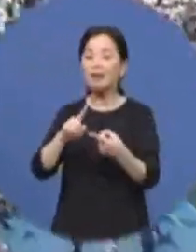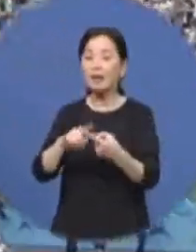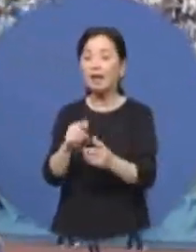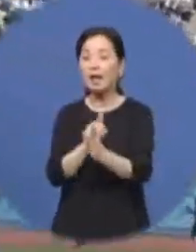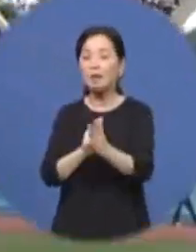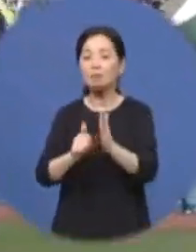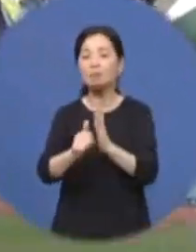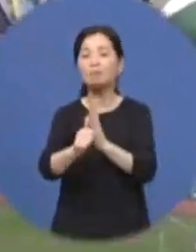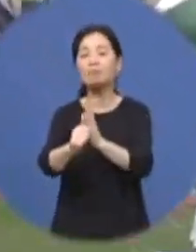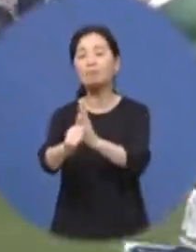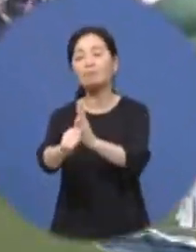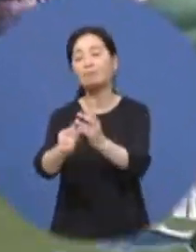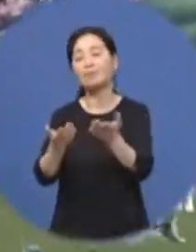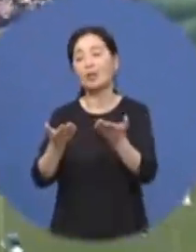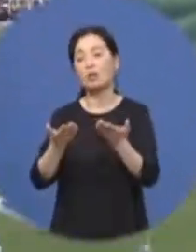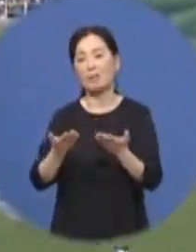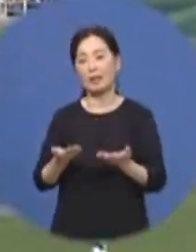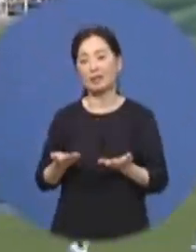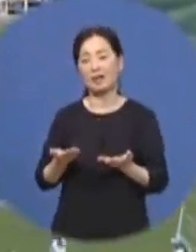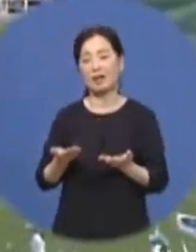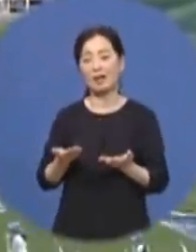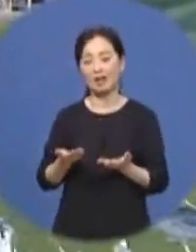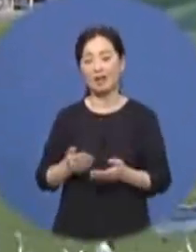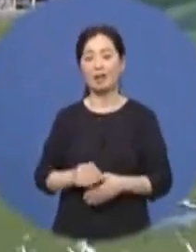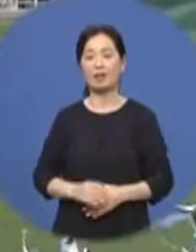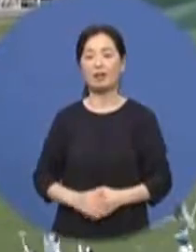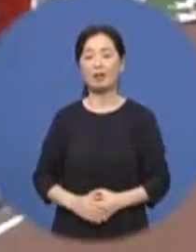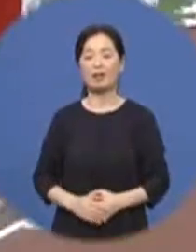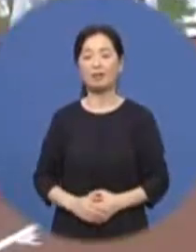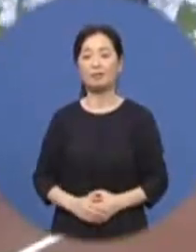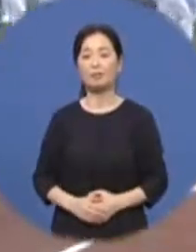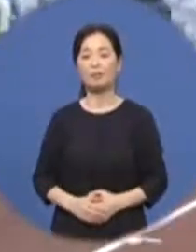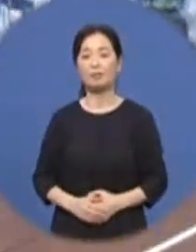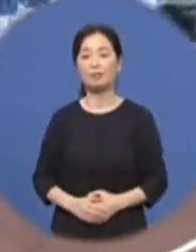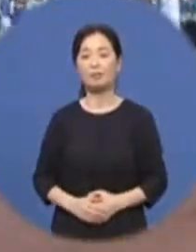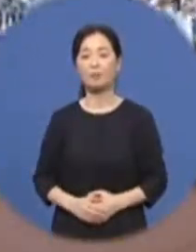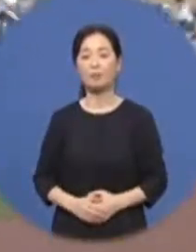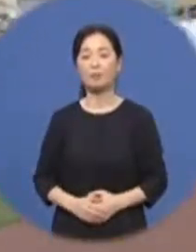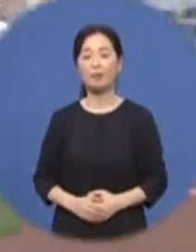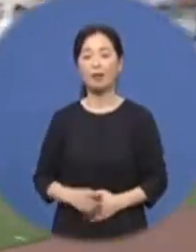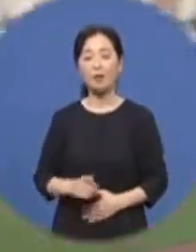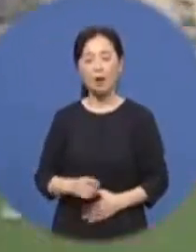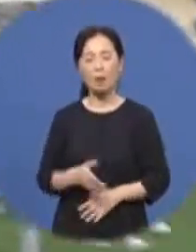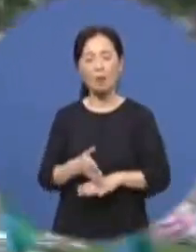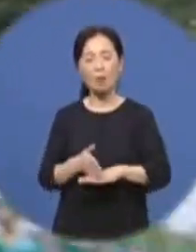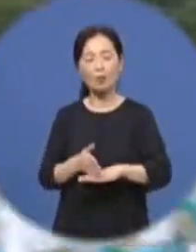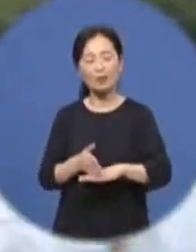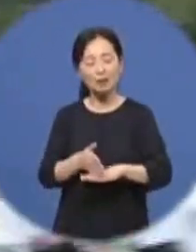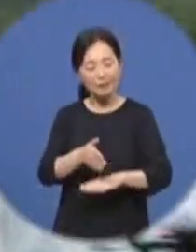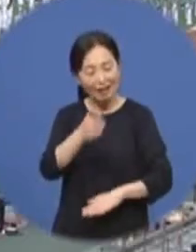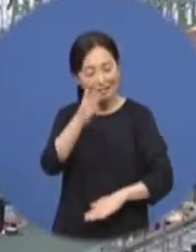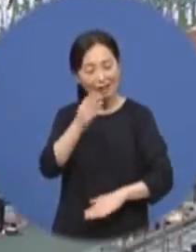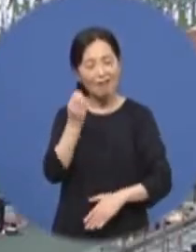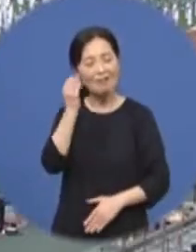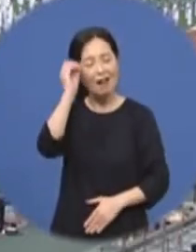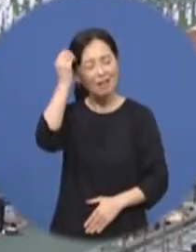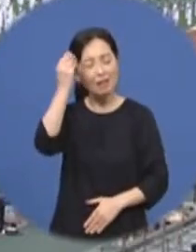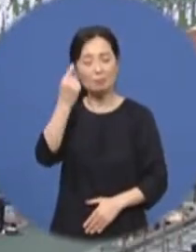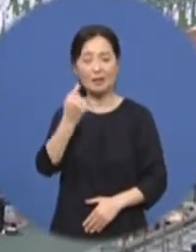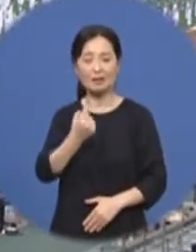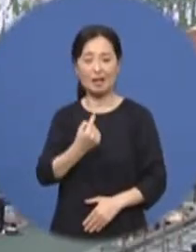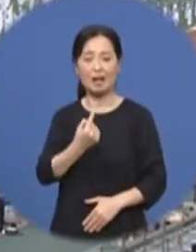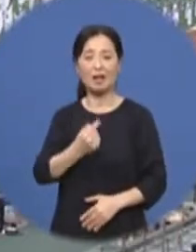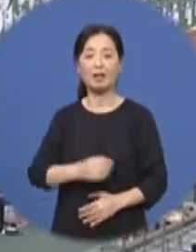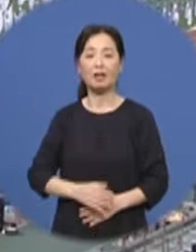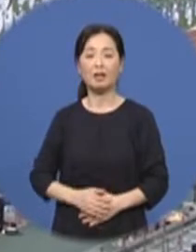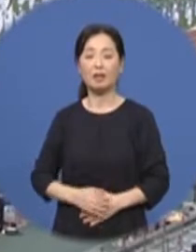。 ナビゲーター っていうんですかね、はい、やってくれたんですよ、はい、これも感謝感激ですね。それからこれ国体